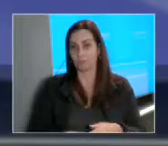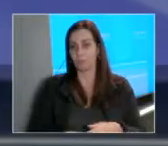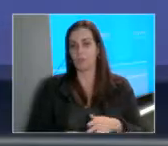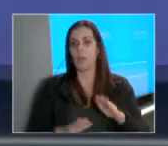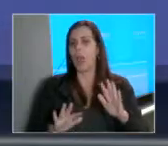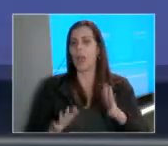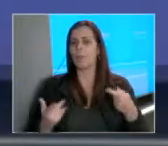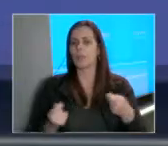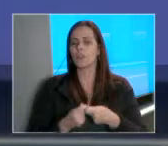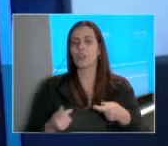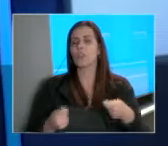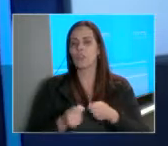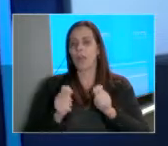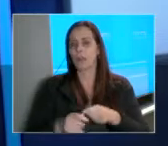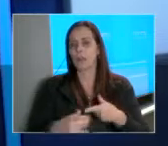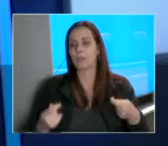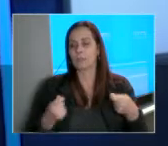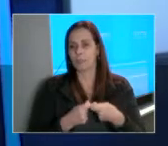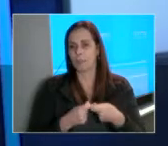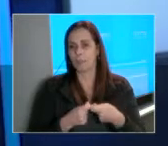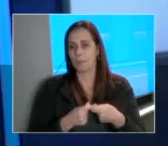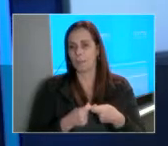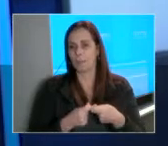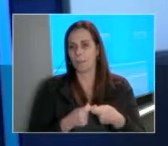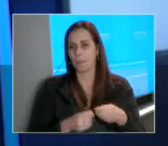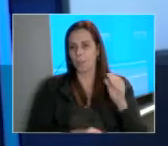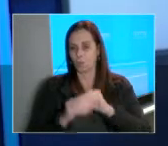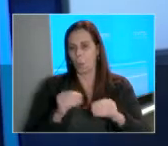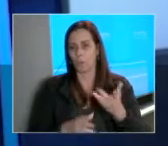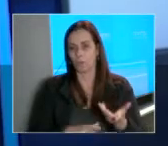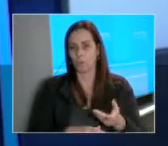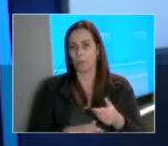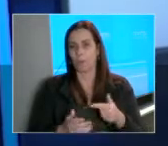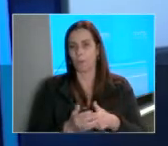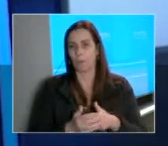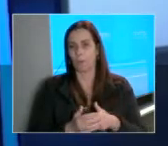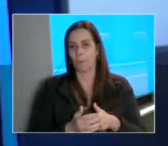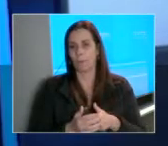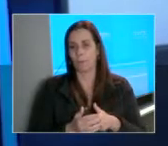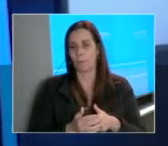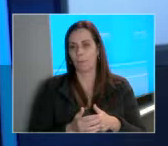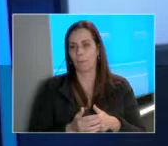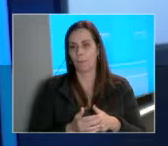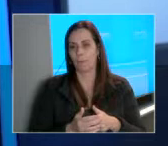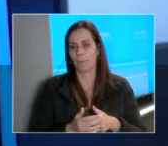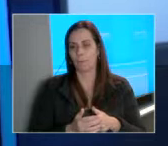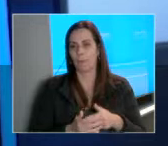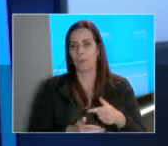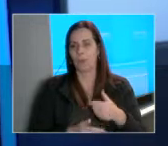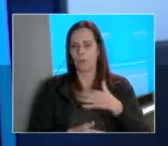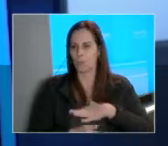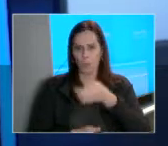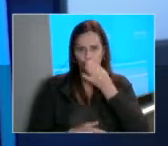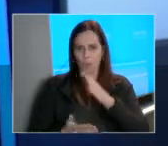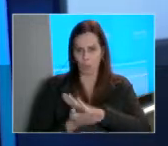זיקה. למה אין זיקה? יש להם זיקה חקלאית. חקלאית. אין להם זיקה המכסה... לשימוש תעשייתי. למה? אין להם. לא שומעים את שניכם. סליחה. כן. אני רוצה לשאול שאלה